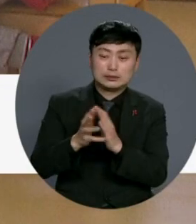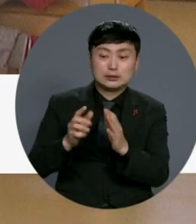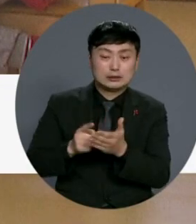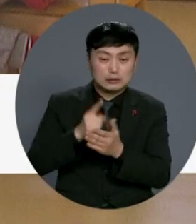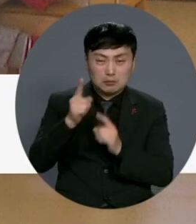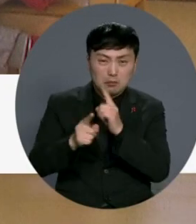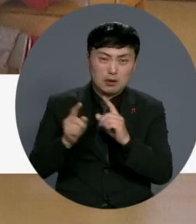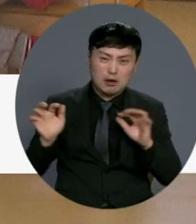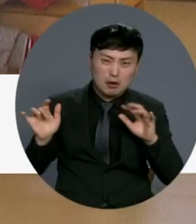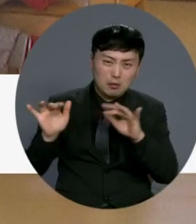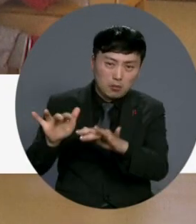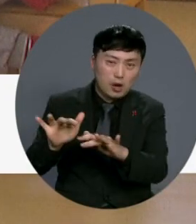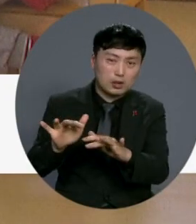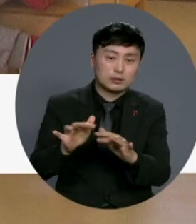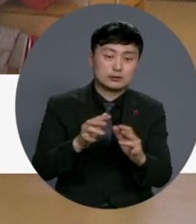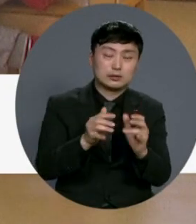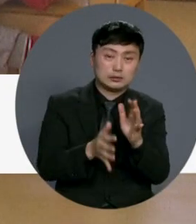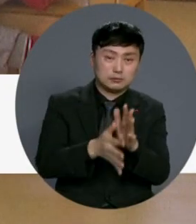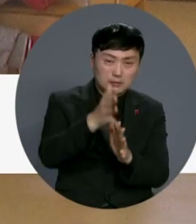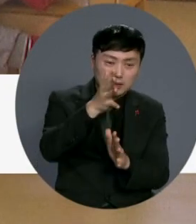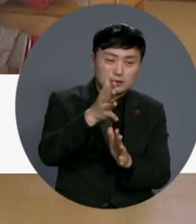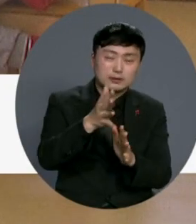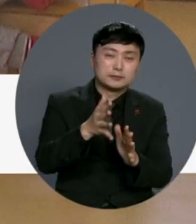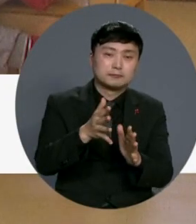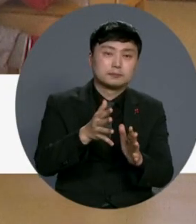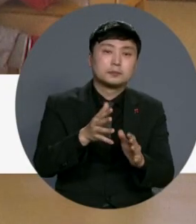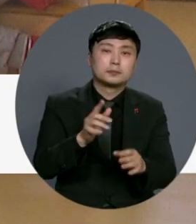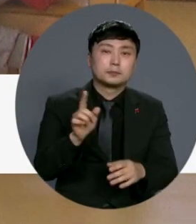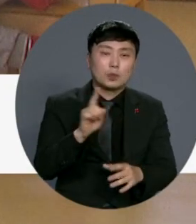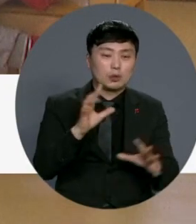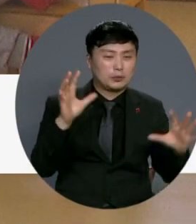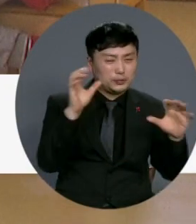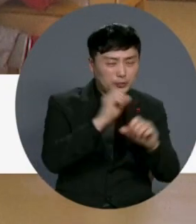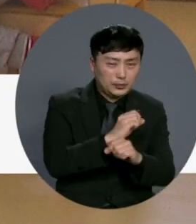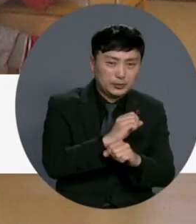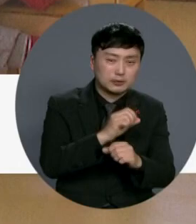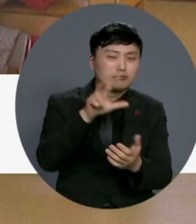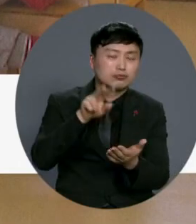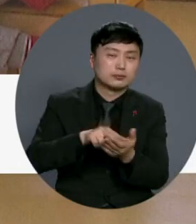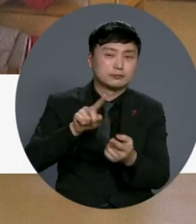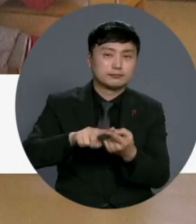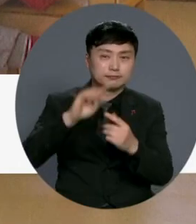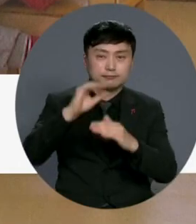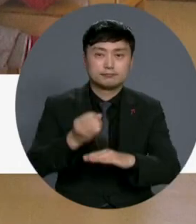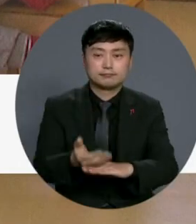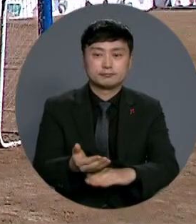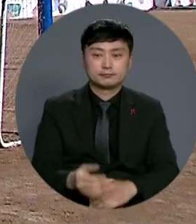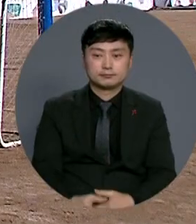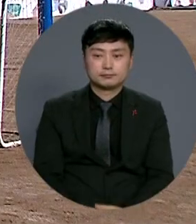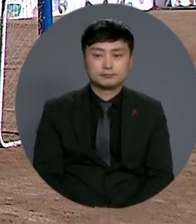하는데요 인구 소멸이 낳은 빛과 그림자 엄지원 기자가 보도합니다